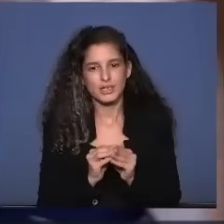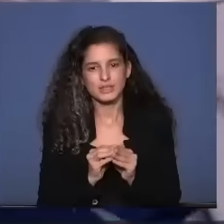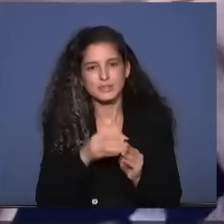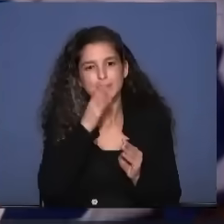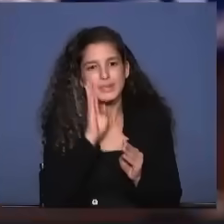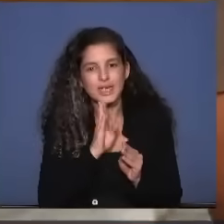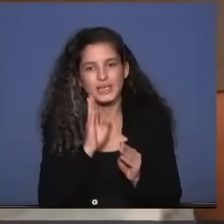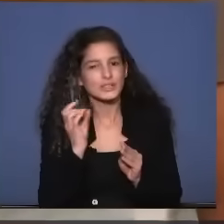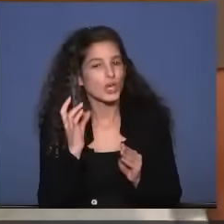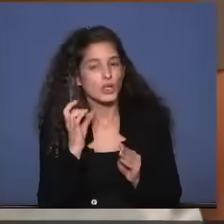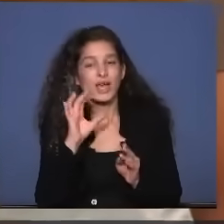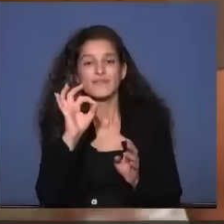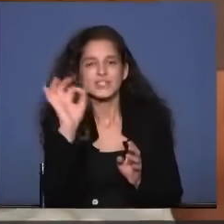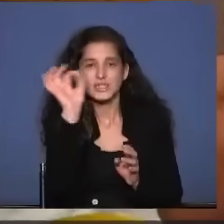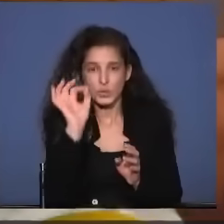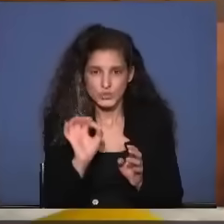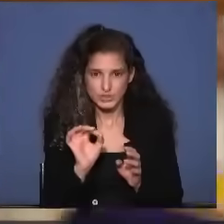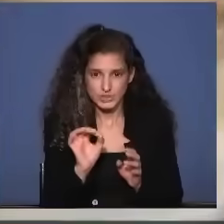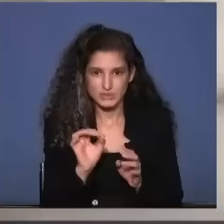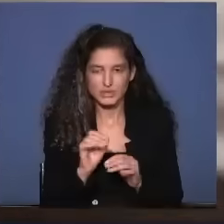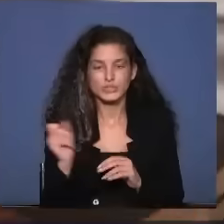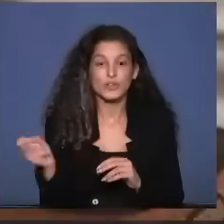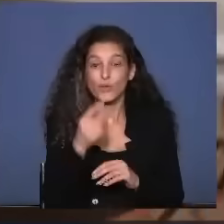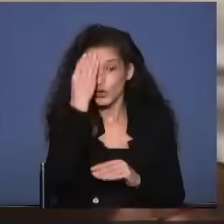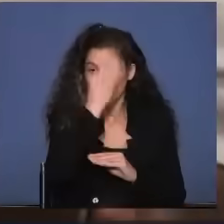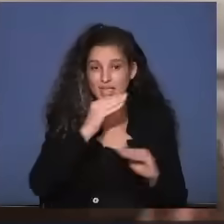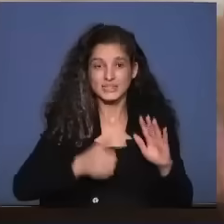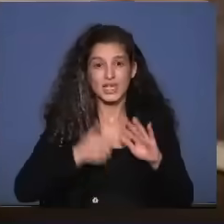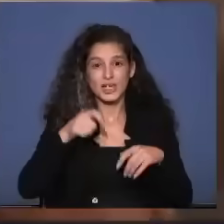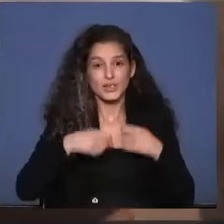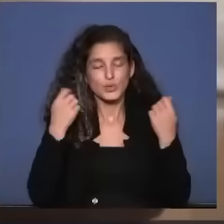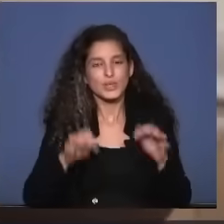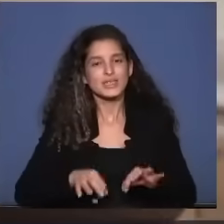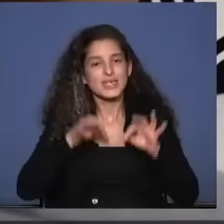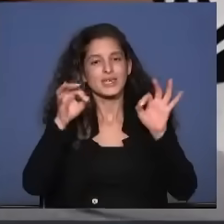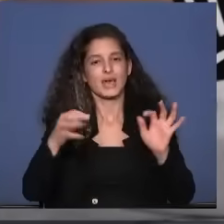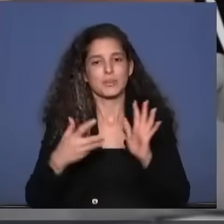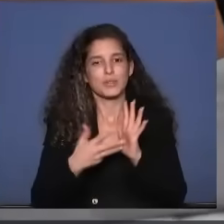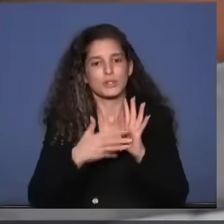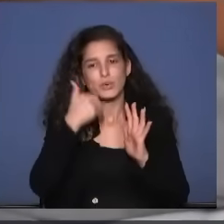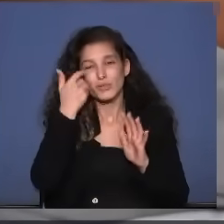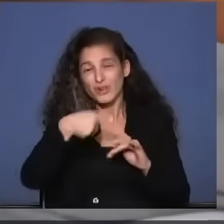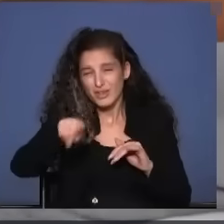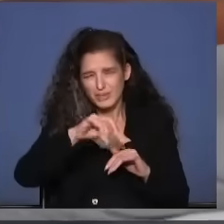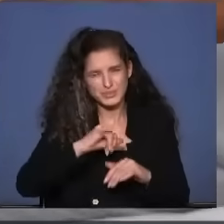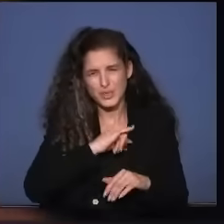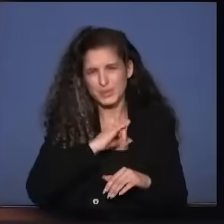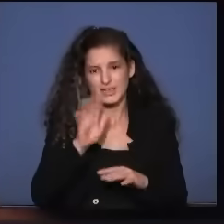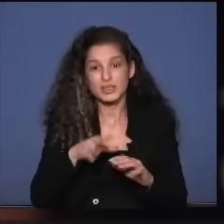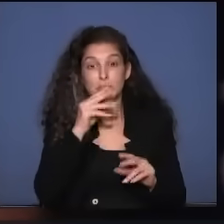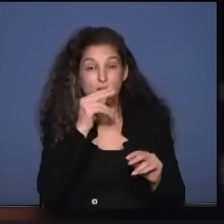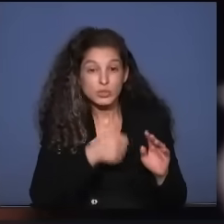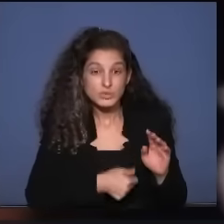הכל. שבוע הודיע שר החינוך על דחייה בבחינות הבגרות, אבל אותם זה לא מעניין. דיברנו עם שר